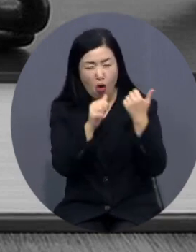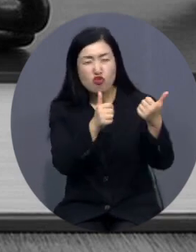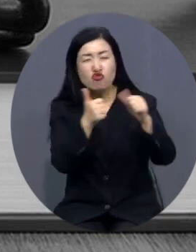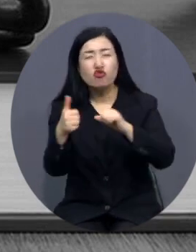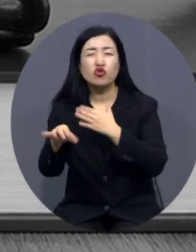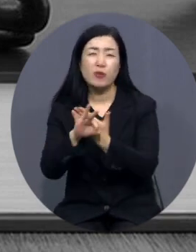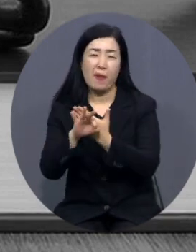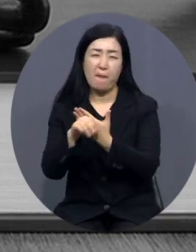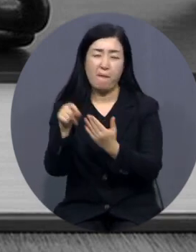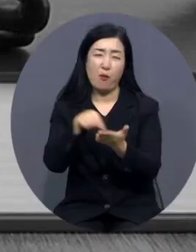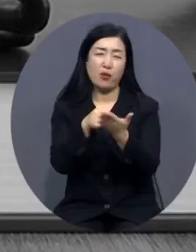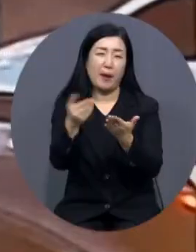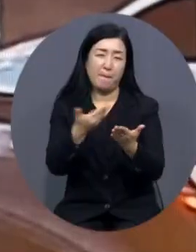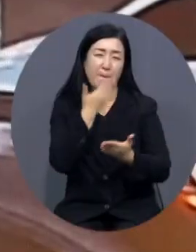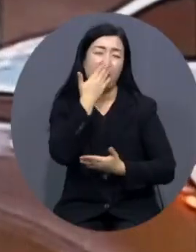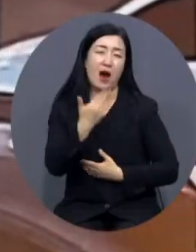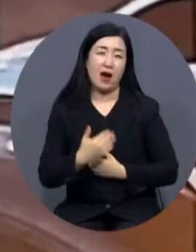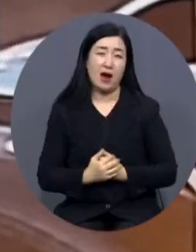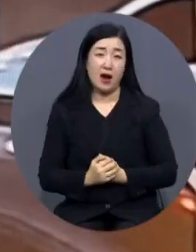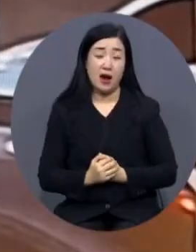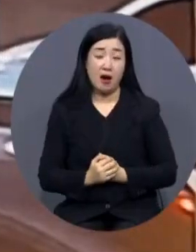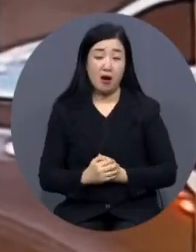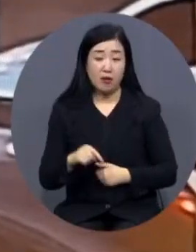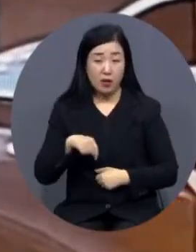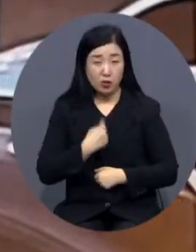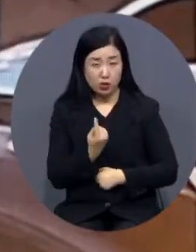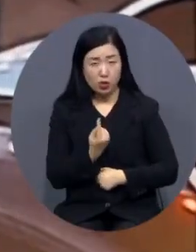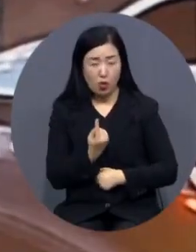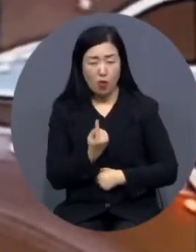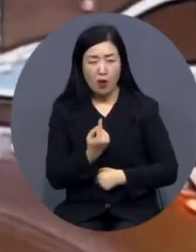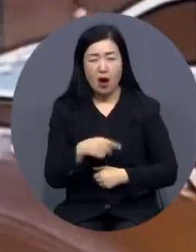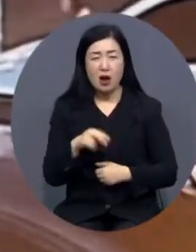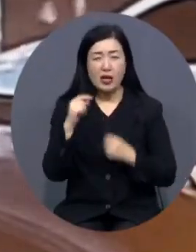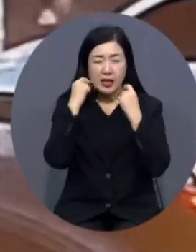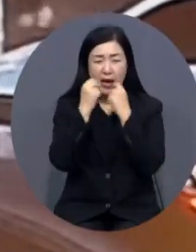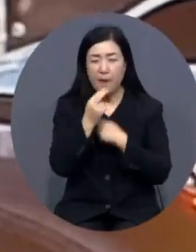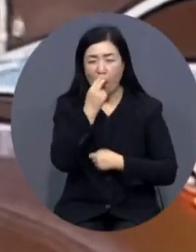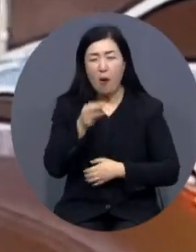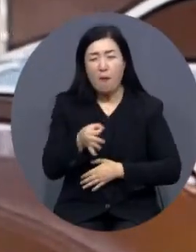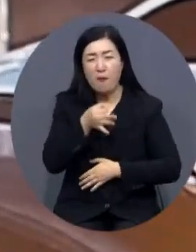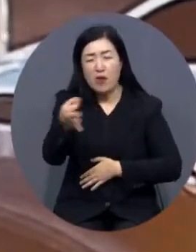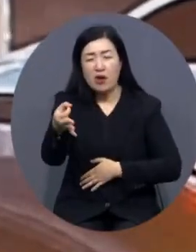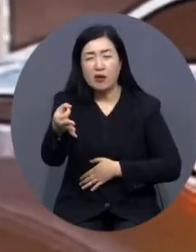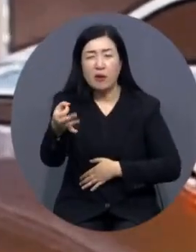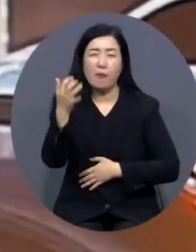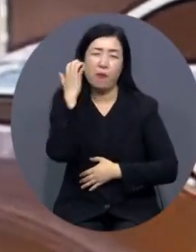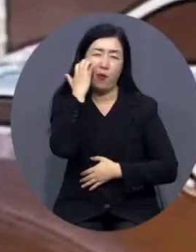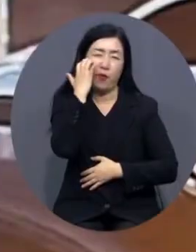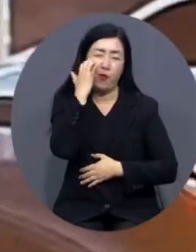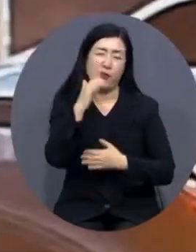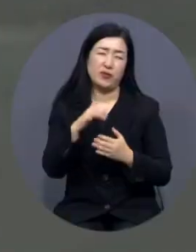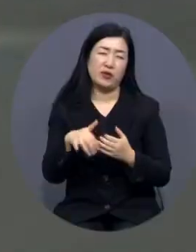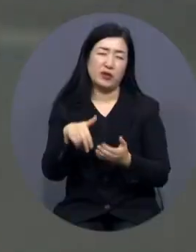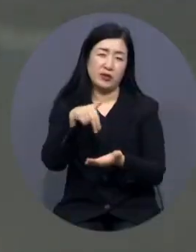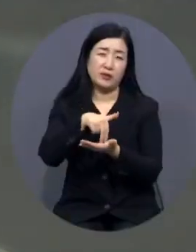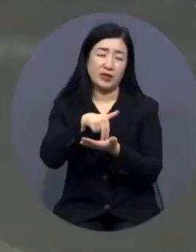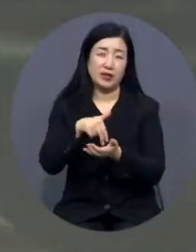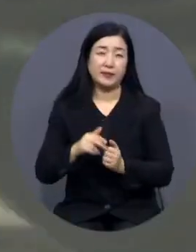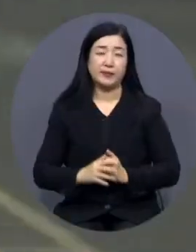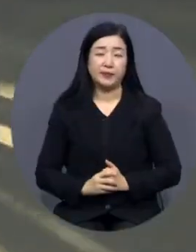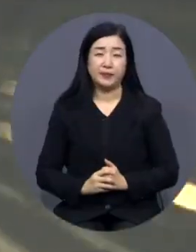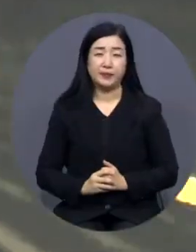경우에만 가능하기 때문입니다. 스스로 고치거나 보험금을 청구해야 하는 번거로운 일만 시민들을 기다리고 있는